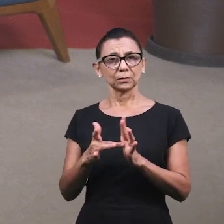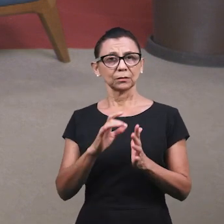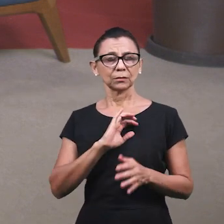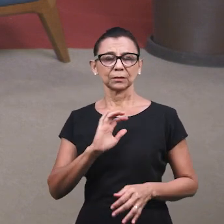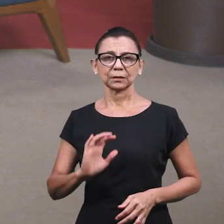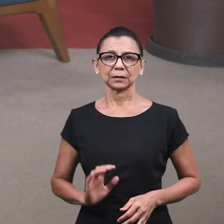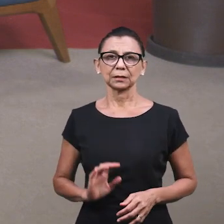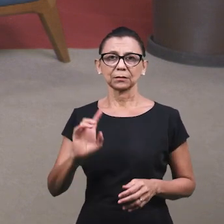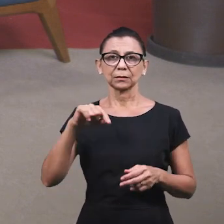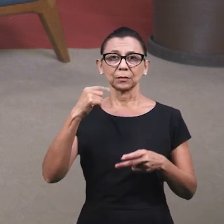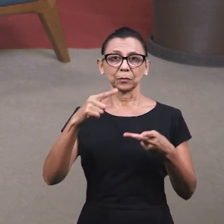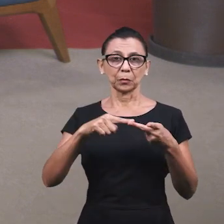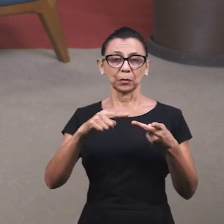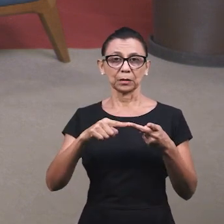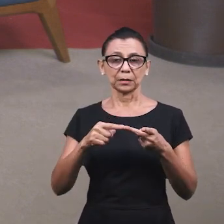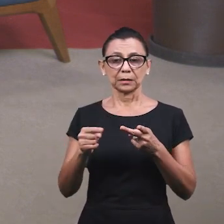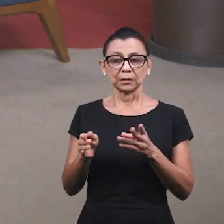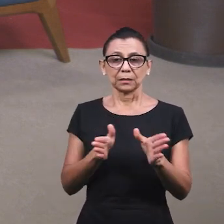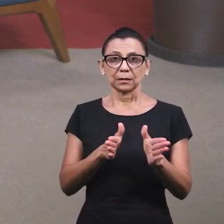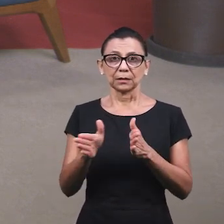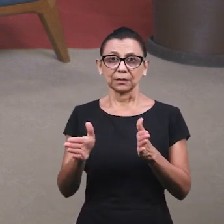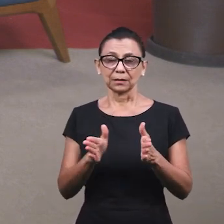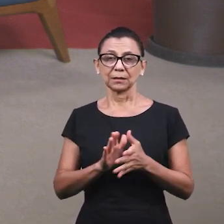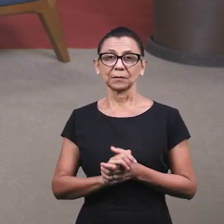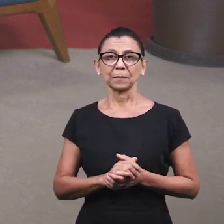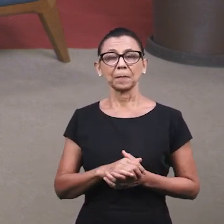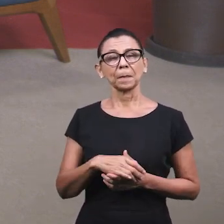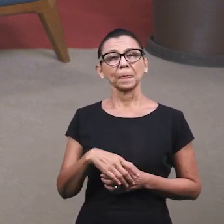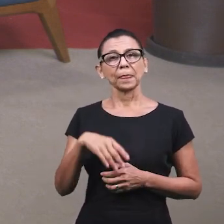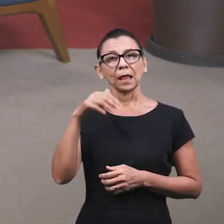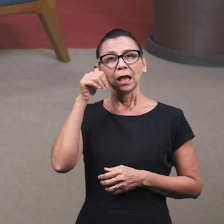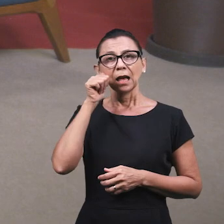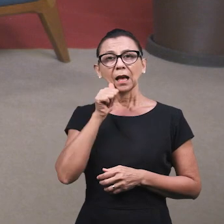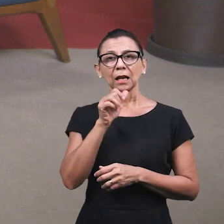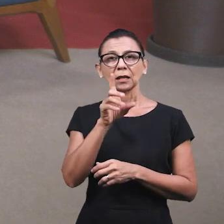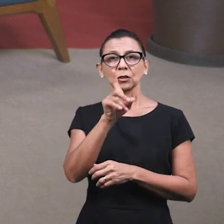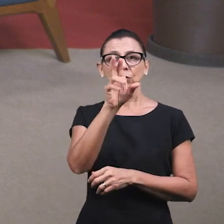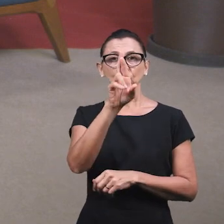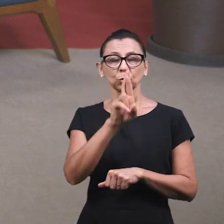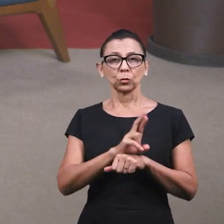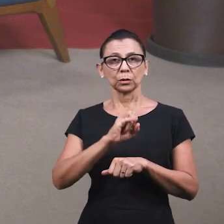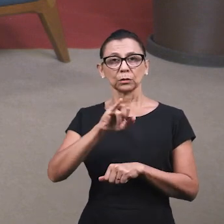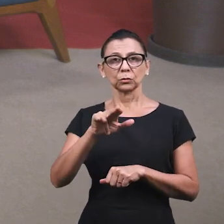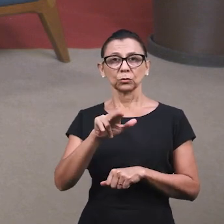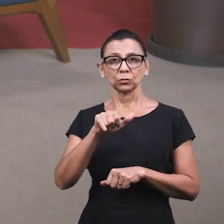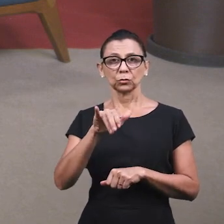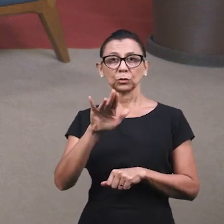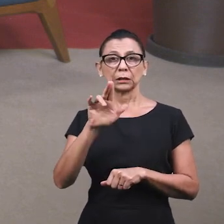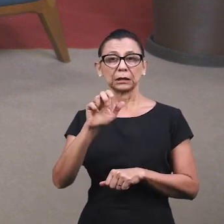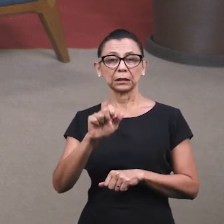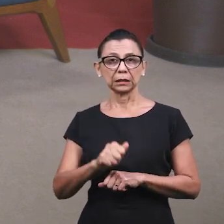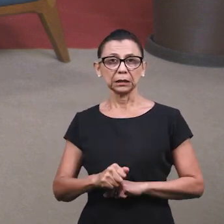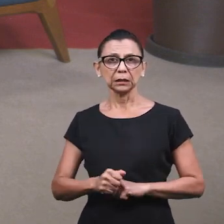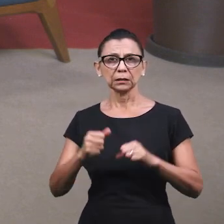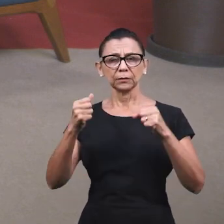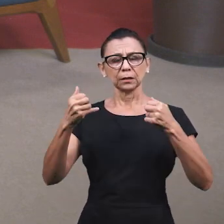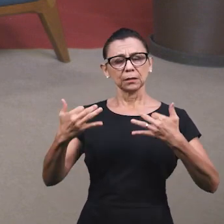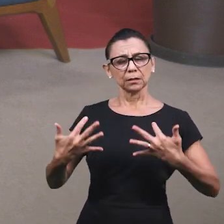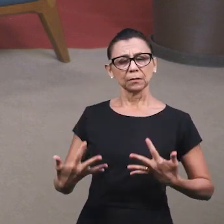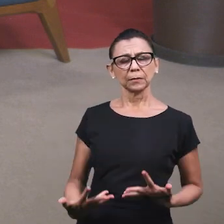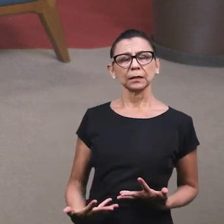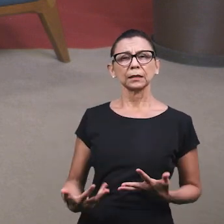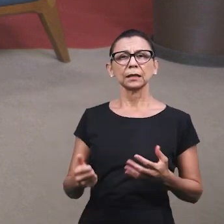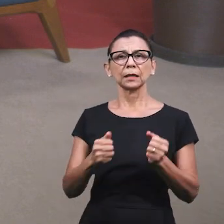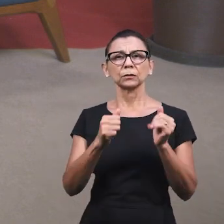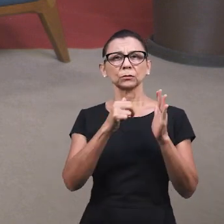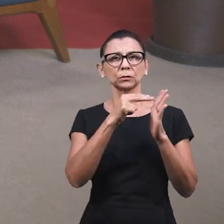Jésus. Juste après, dans le volet accessibilité, la docteure Juliane Bizera va parler sur l'utilisation du dessin